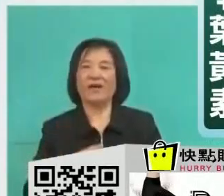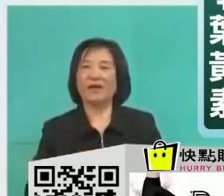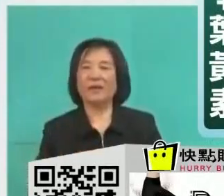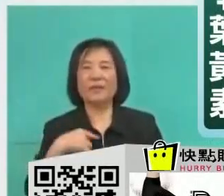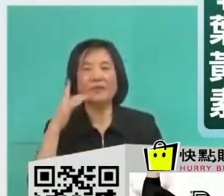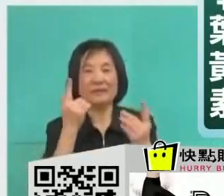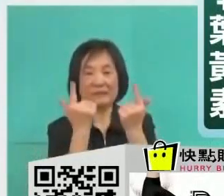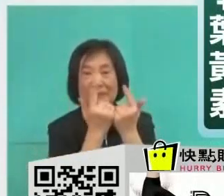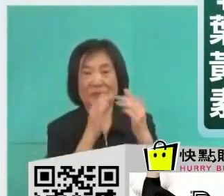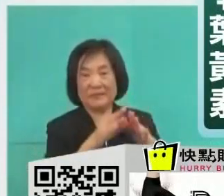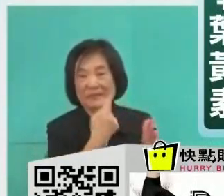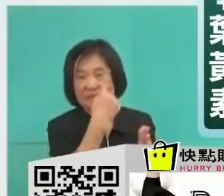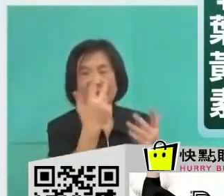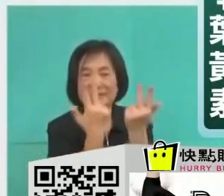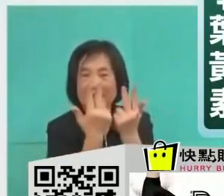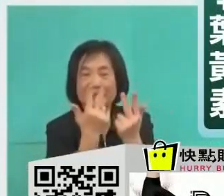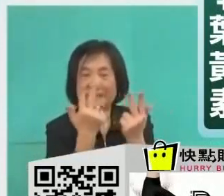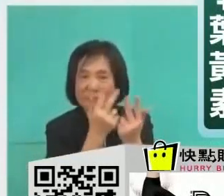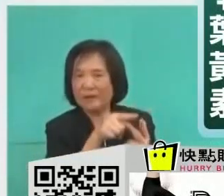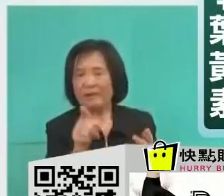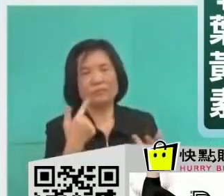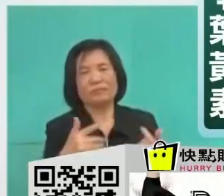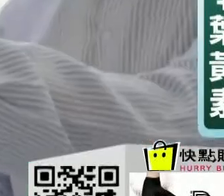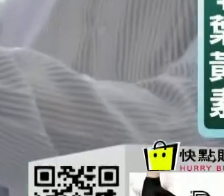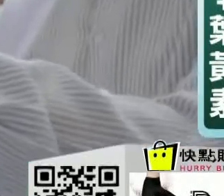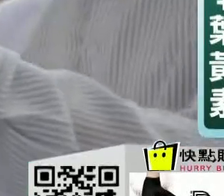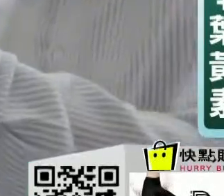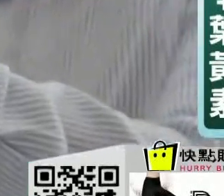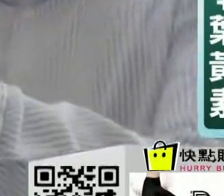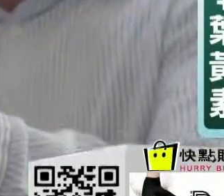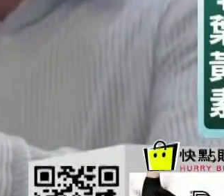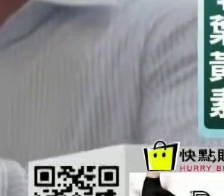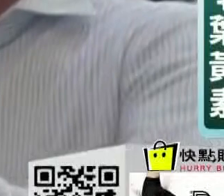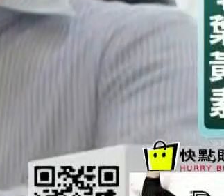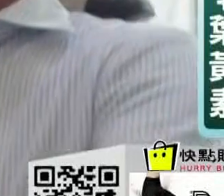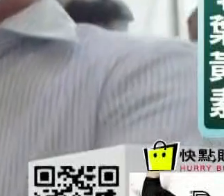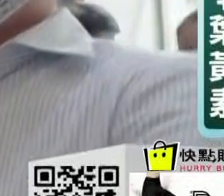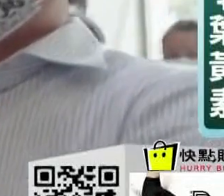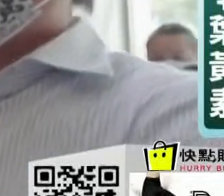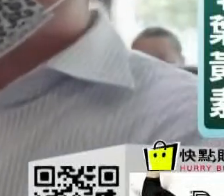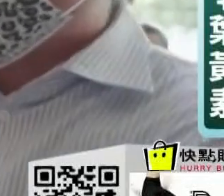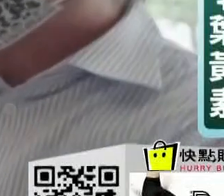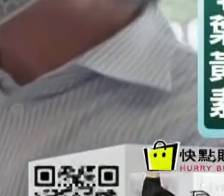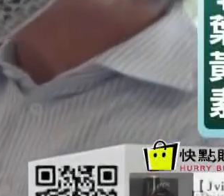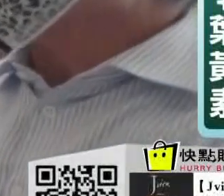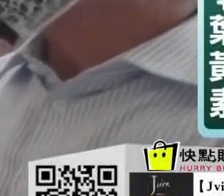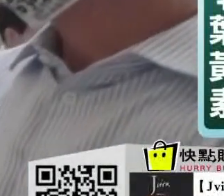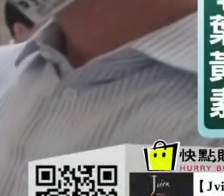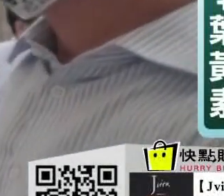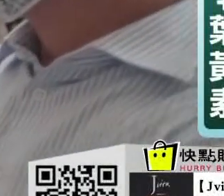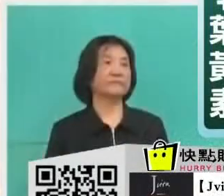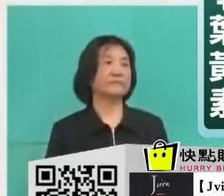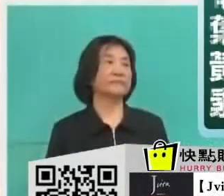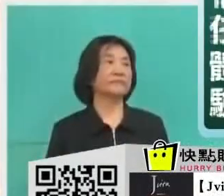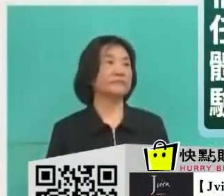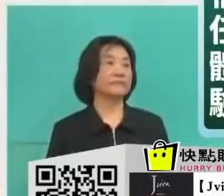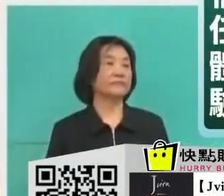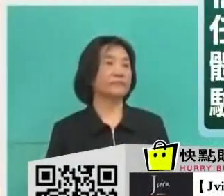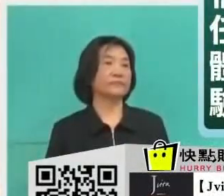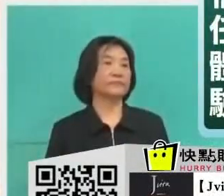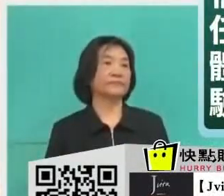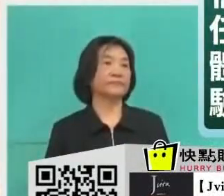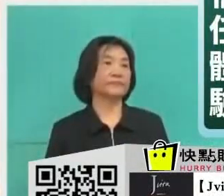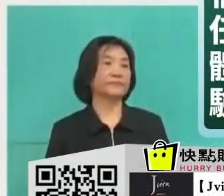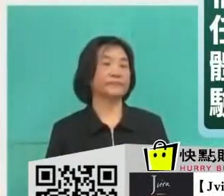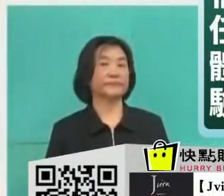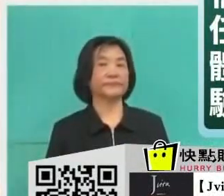认为这不是台北的问题啊，也不是双北的问题，这是全台湾的问题啊。 新北市说要对新冠肺炎死者的家属发慰问金，柯文哲隔